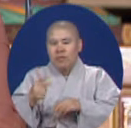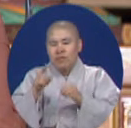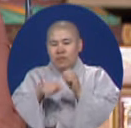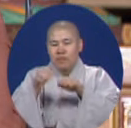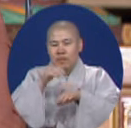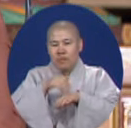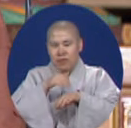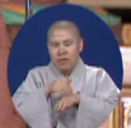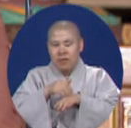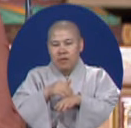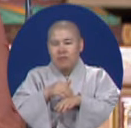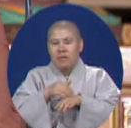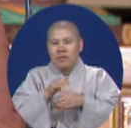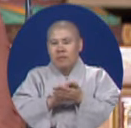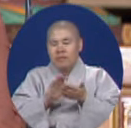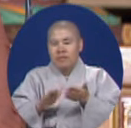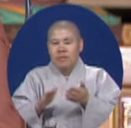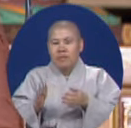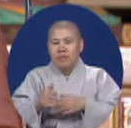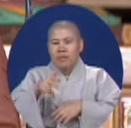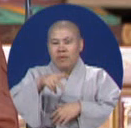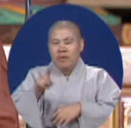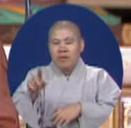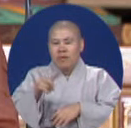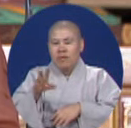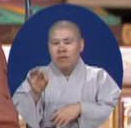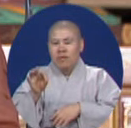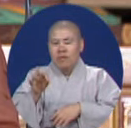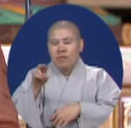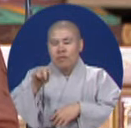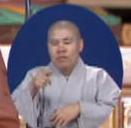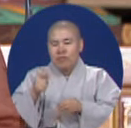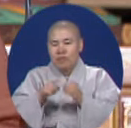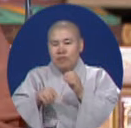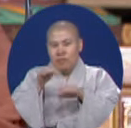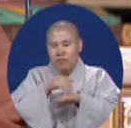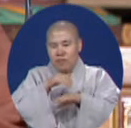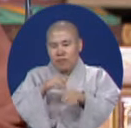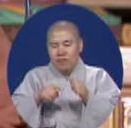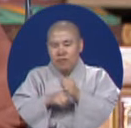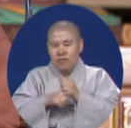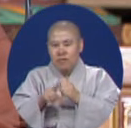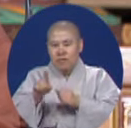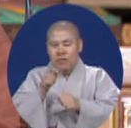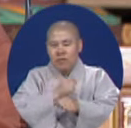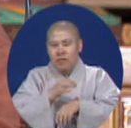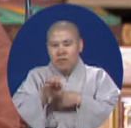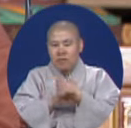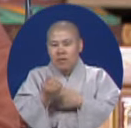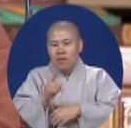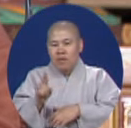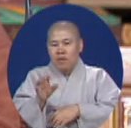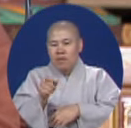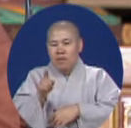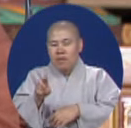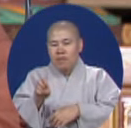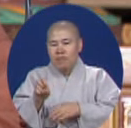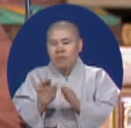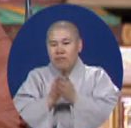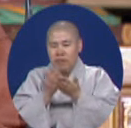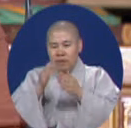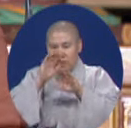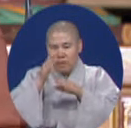자성문 수행이라는 건 뭐냐? 수행이 어려운 게 전혀 아니고 화엄경 범행품이라는 품이 있는데 거기 보면요 그런